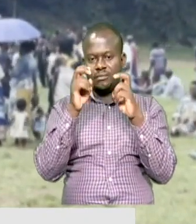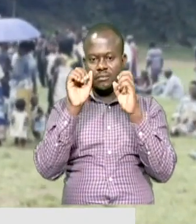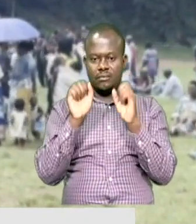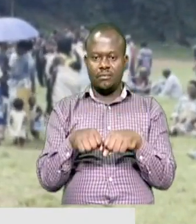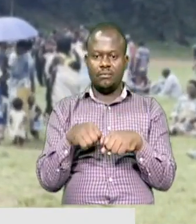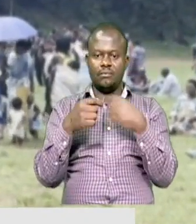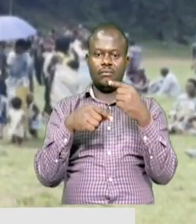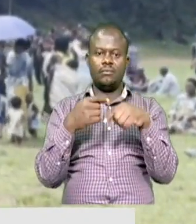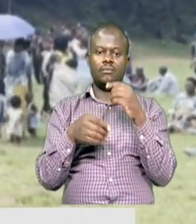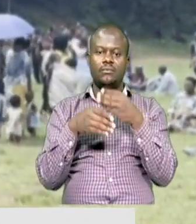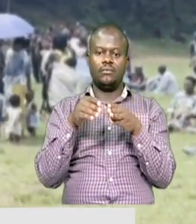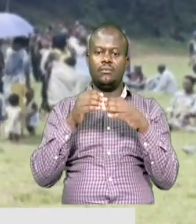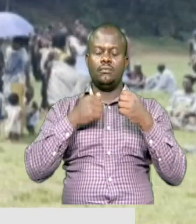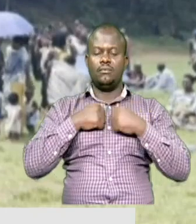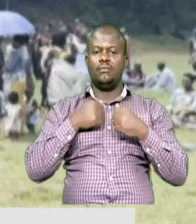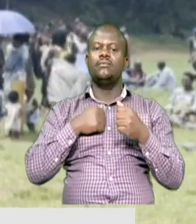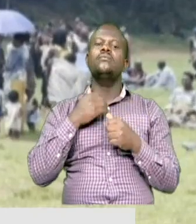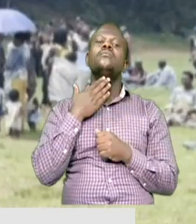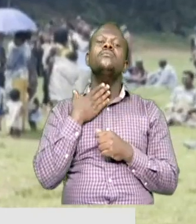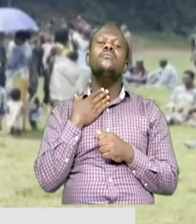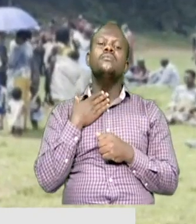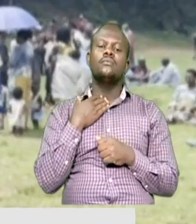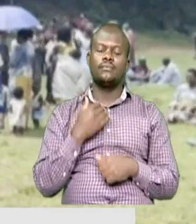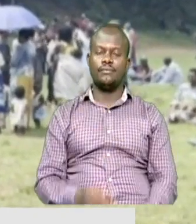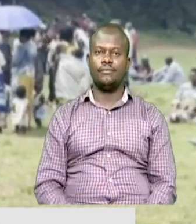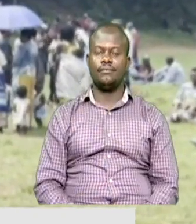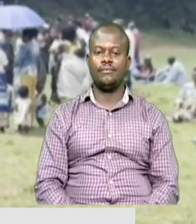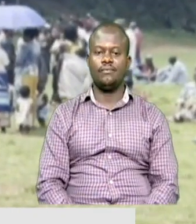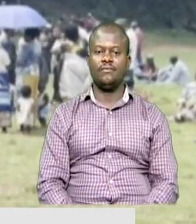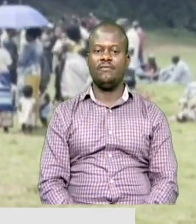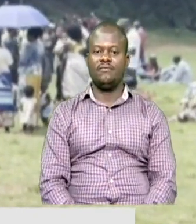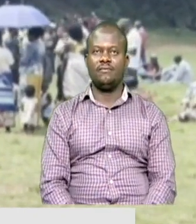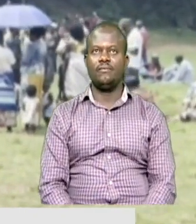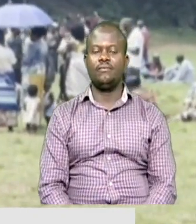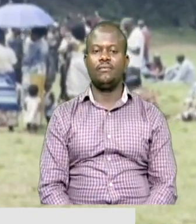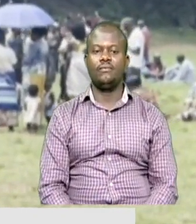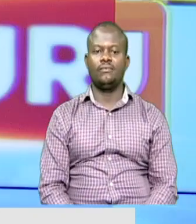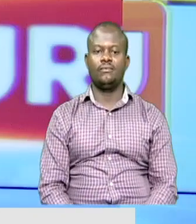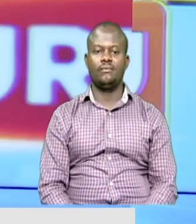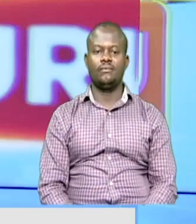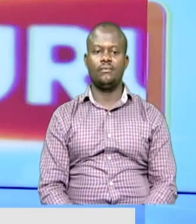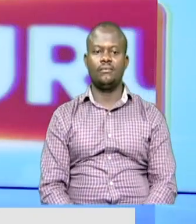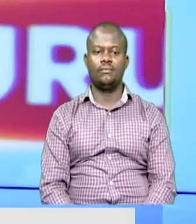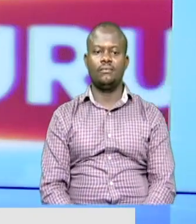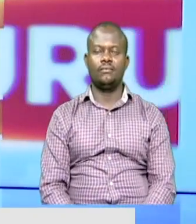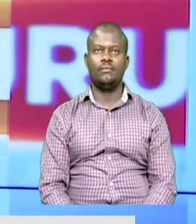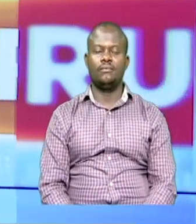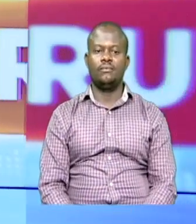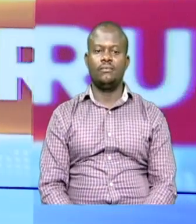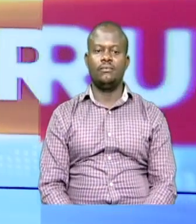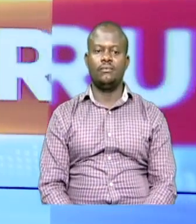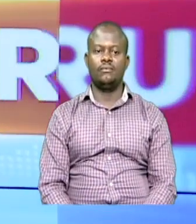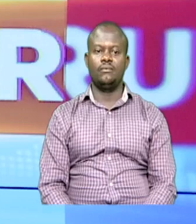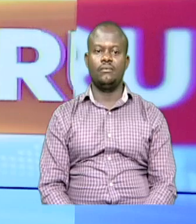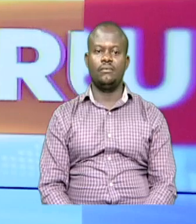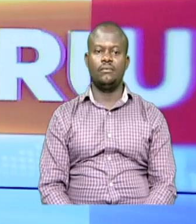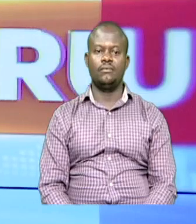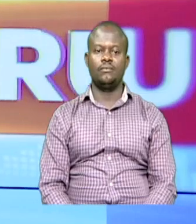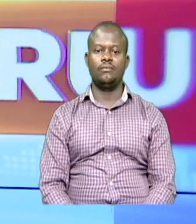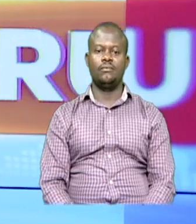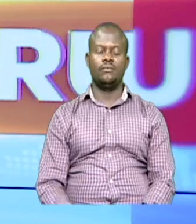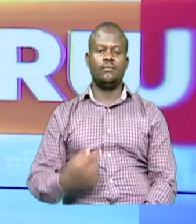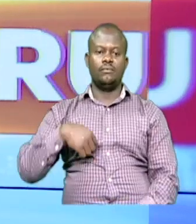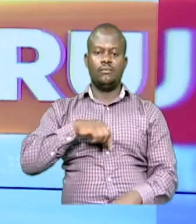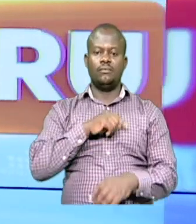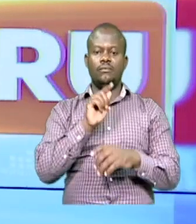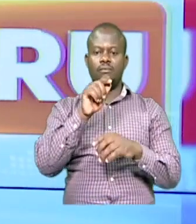kubaka u Rwanda bifuza. Fred Ruterana mu karere ka Rubavu. Twerekeze mu karere ka Nyaruguru aho